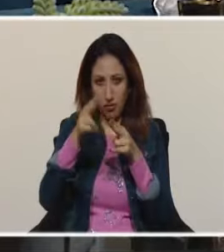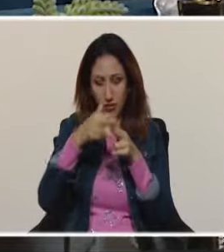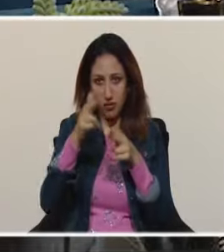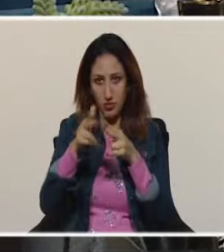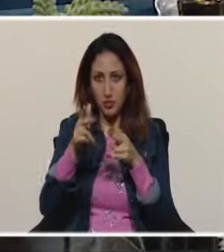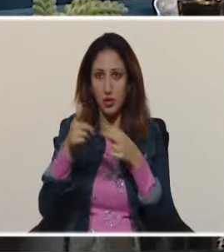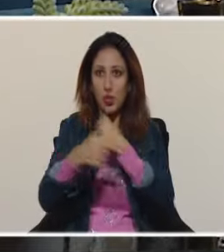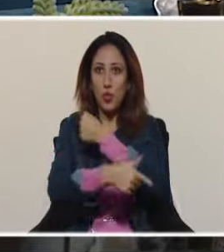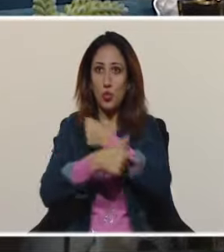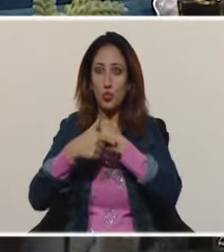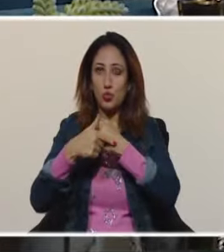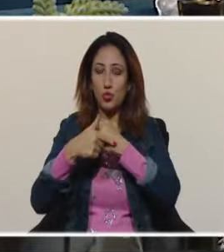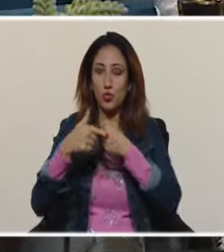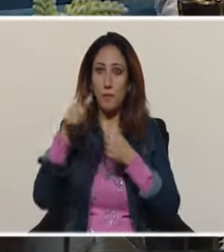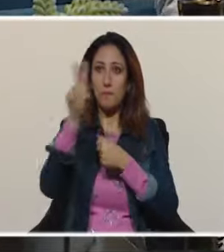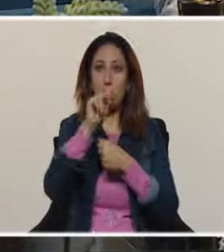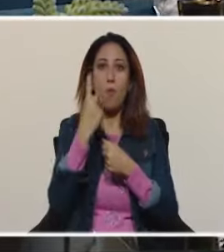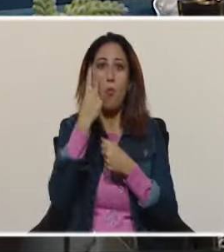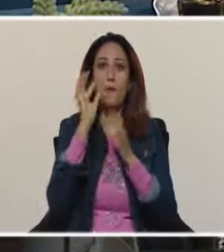باسبوع اتعاملنا كاننا واحد بالظبط.